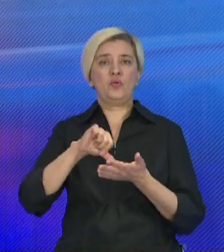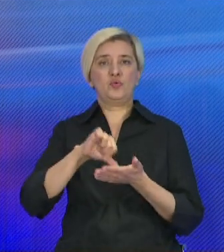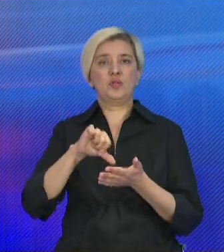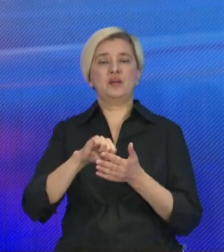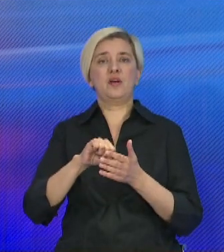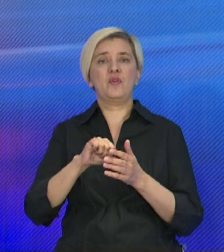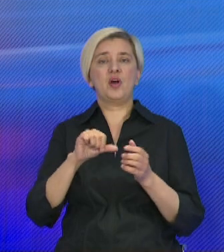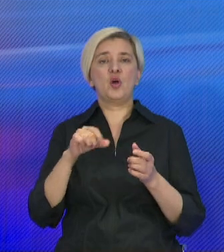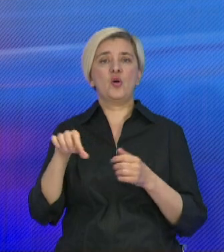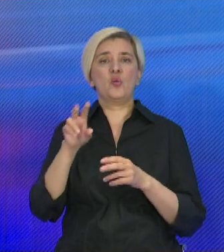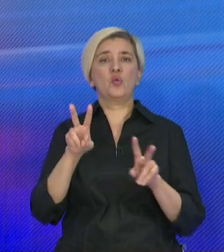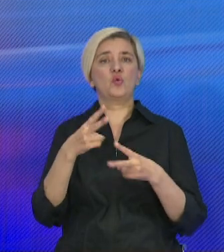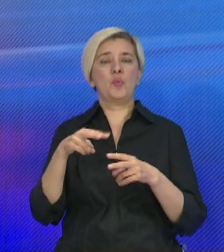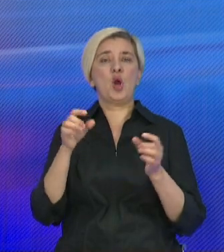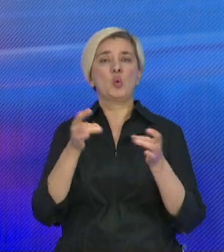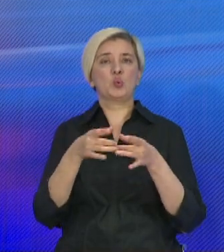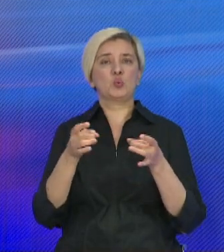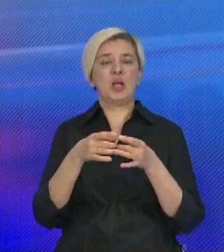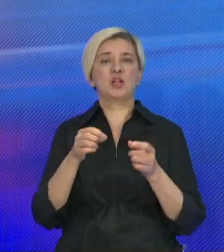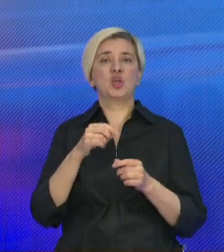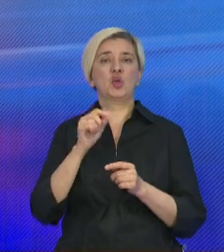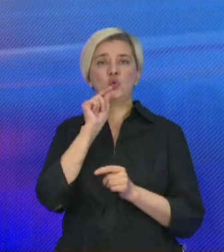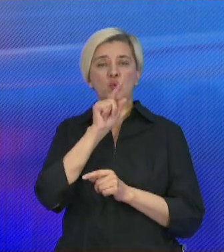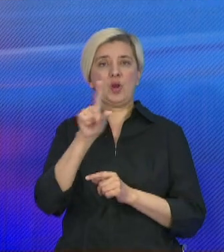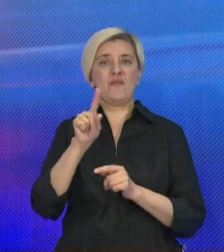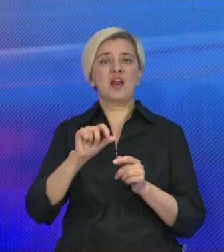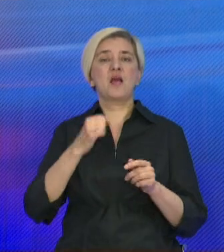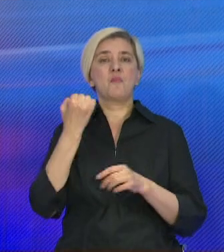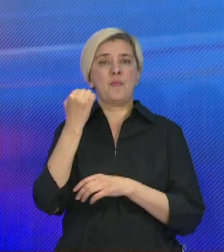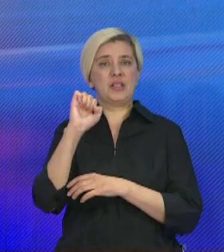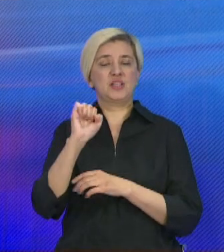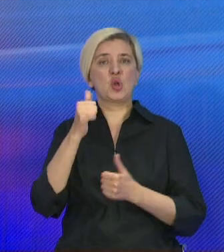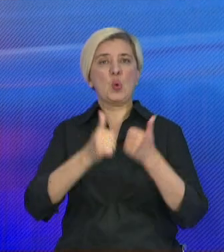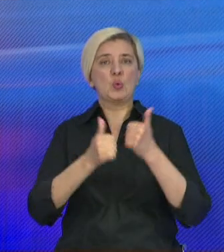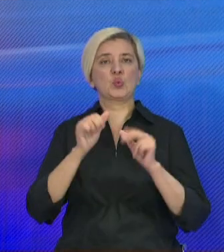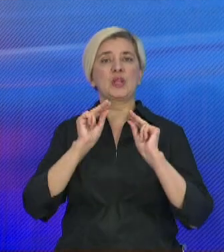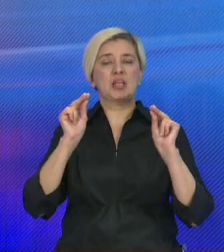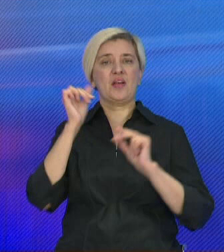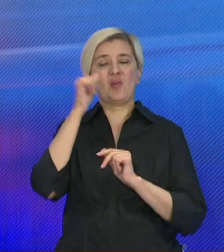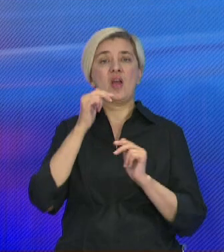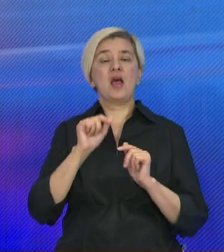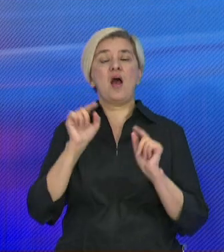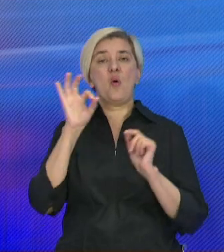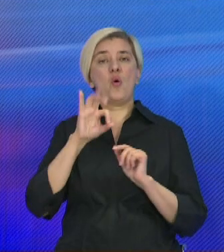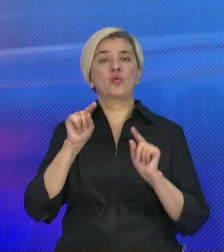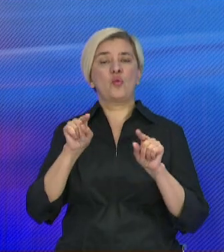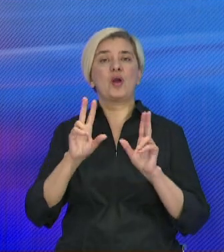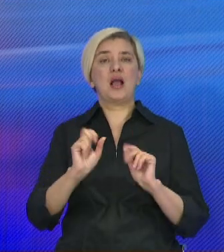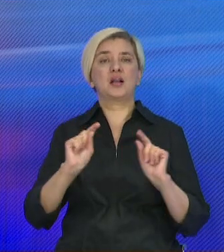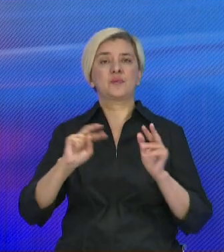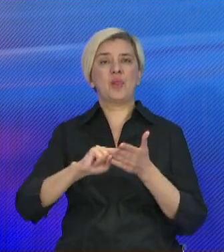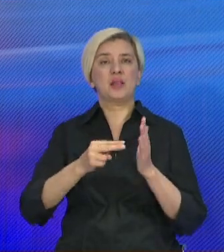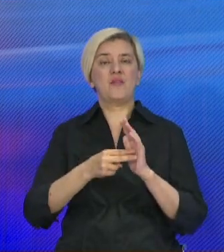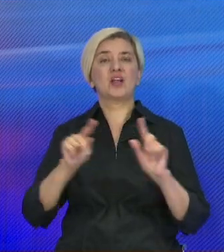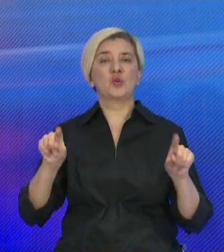журавель», лауреаты и пераможцев конкурсу «Наставник года». До прикладу сёння об тым, як сплановать, организовать и провести якостный